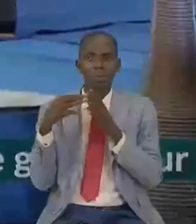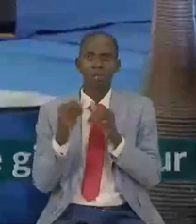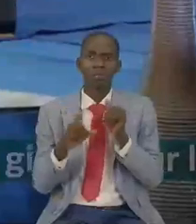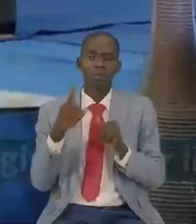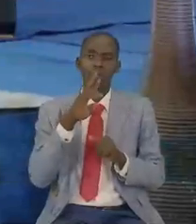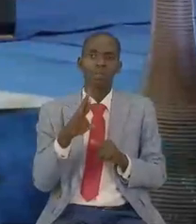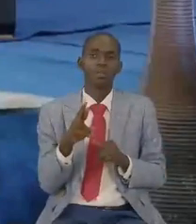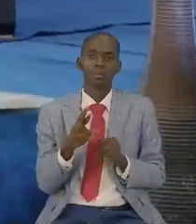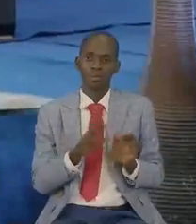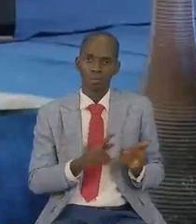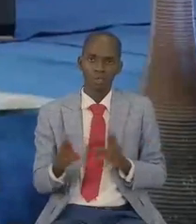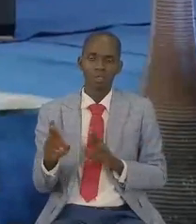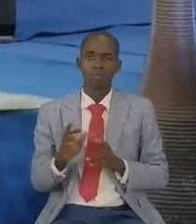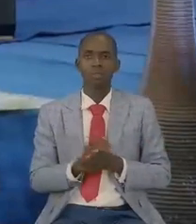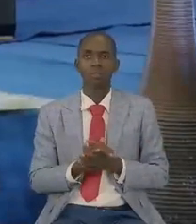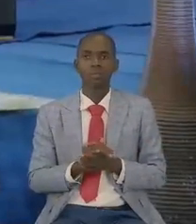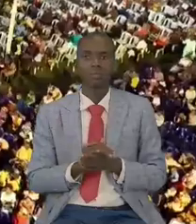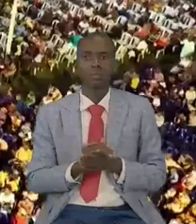Merci, pasteur.